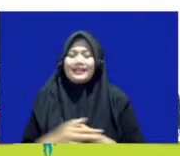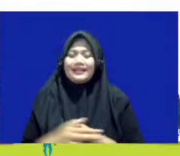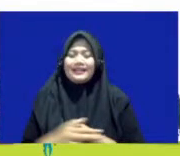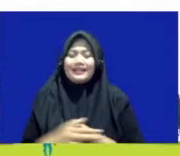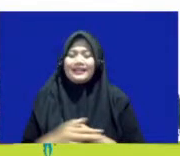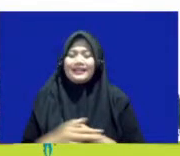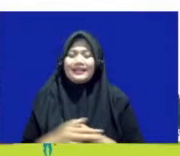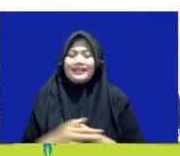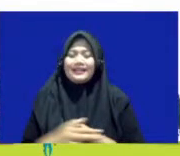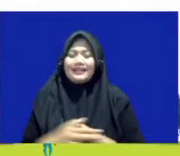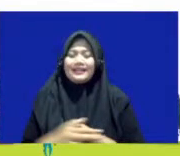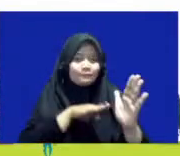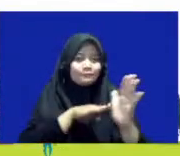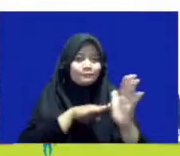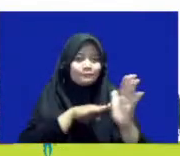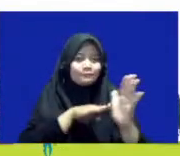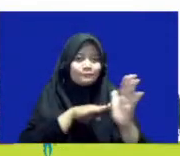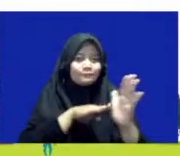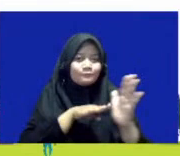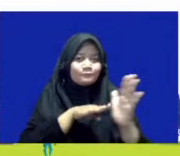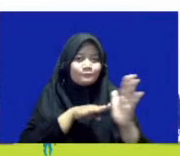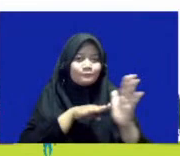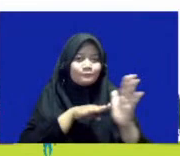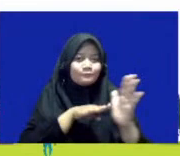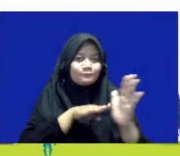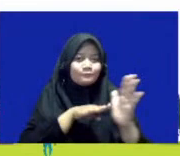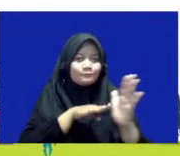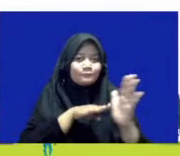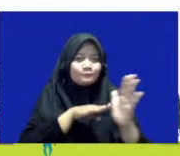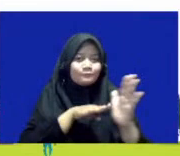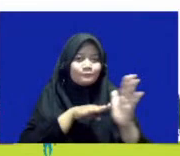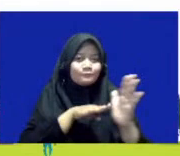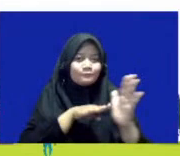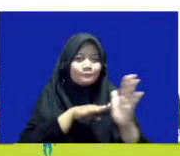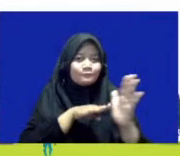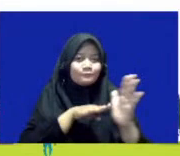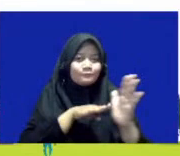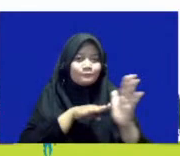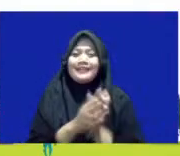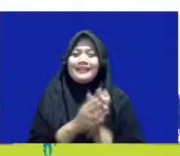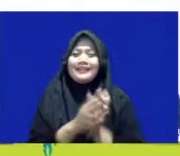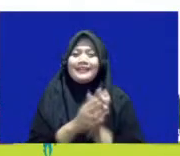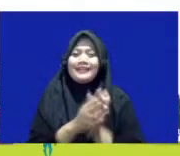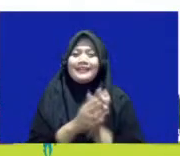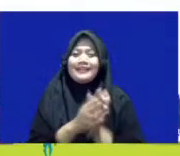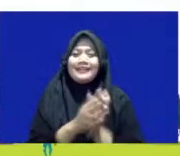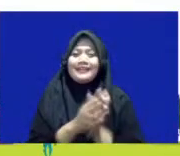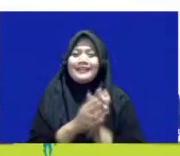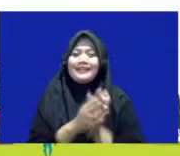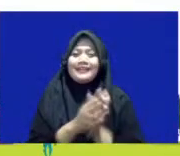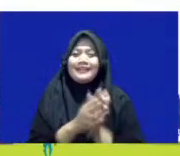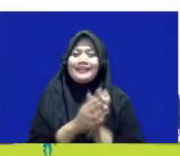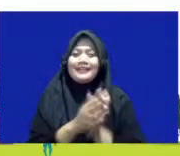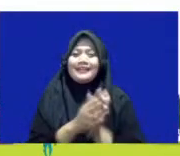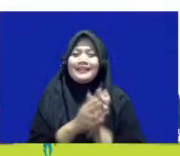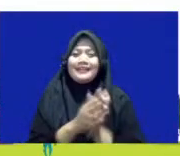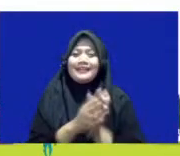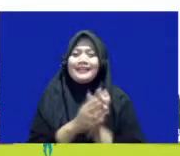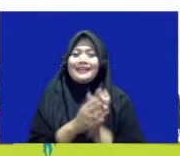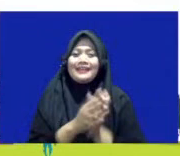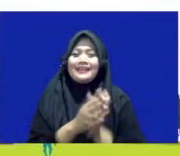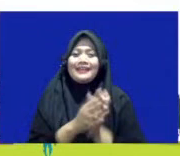dilibatkan dalam upaya penanganan bencana. Dan Indonesia tentunya banyak